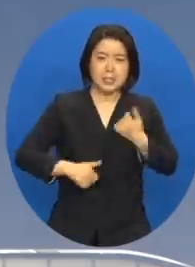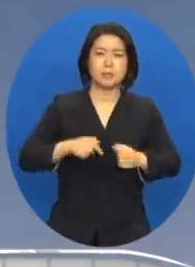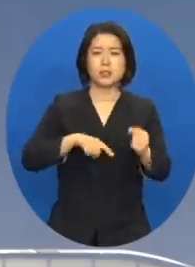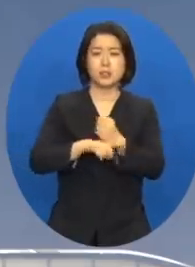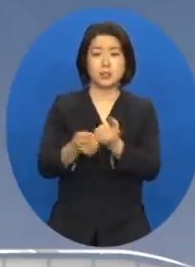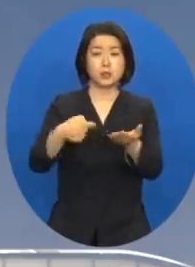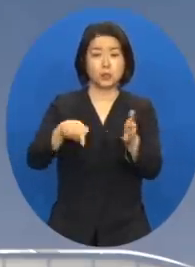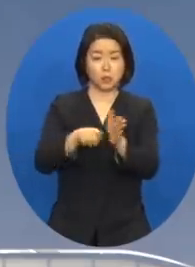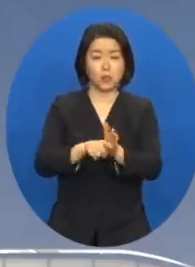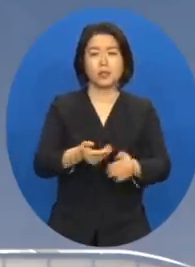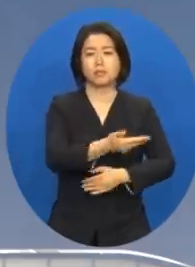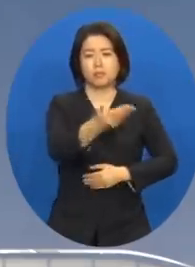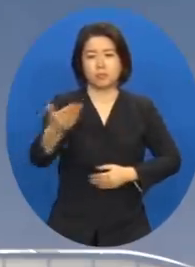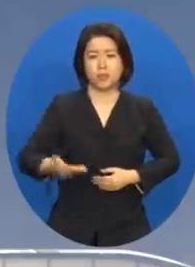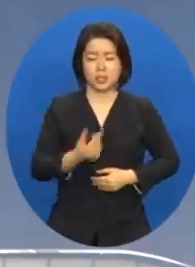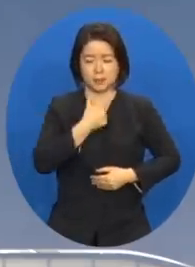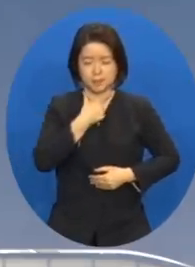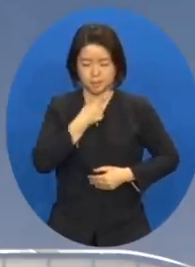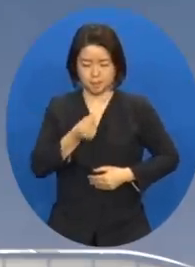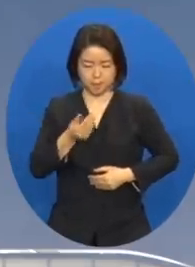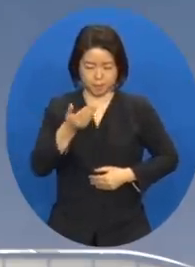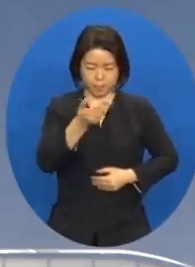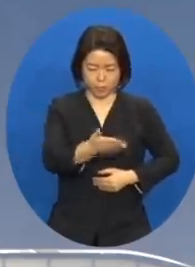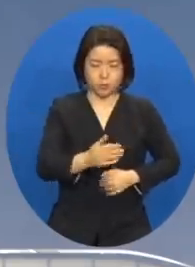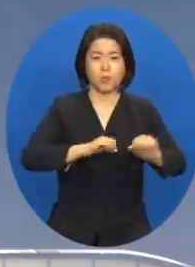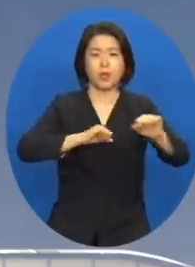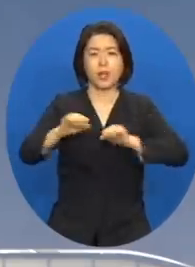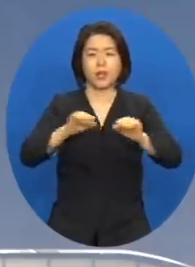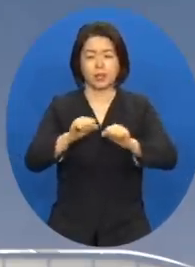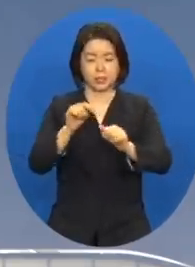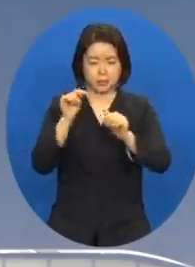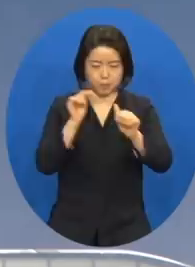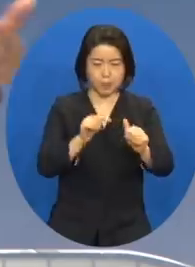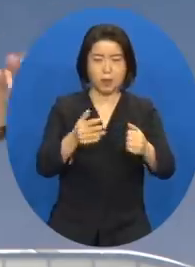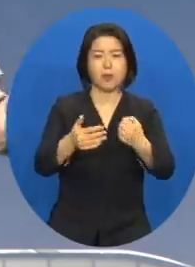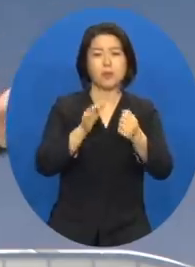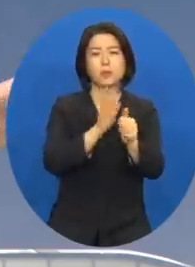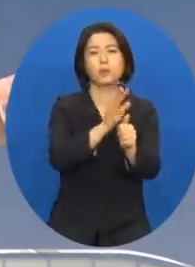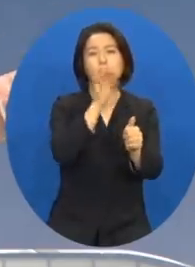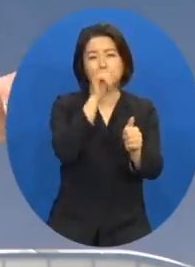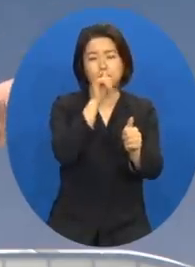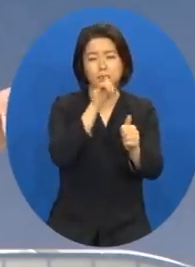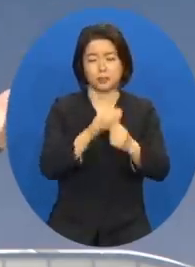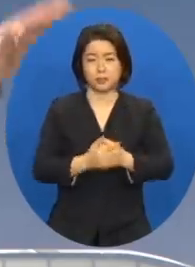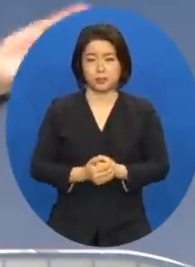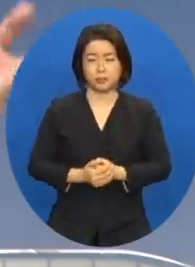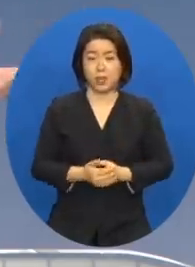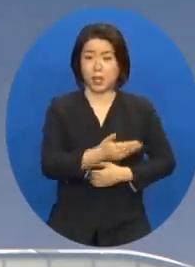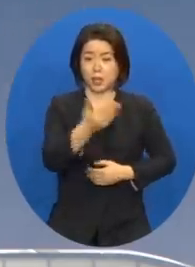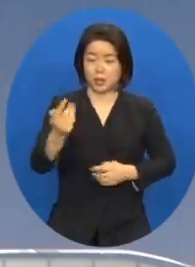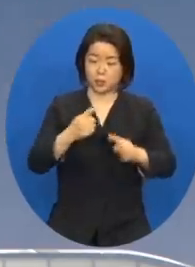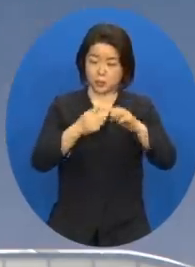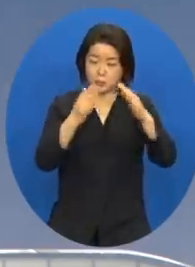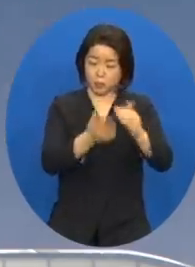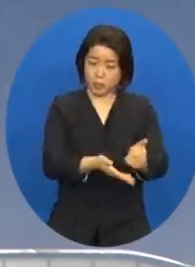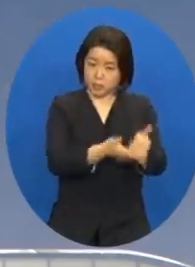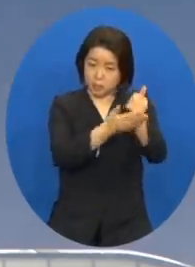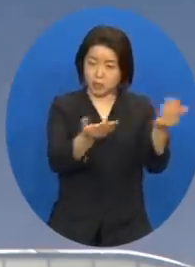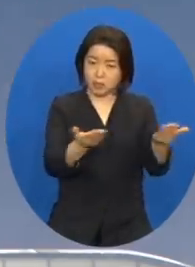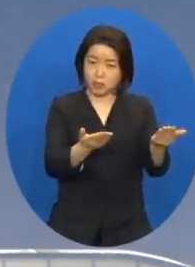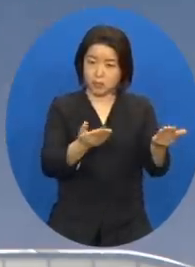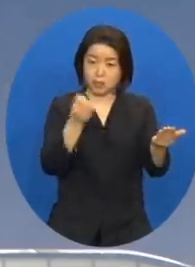위하여 너희에게 소원을 두고 행하게 하시나니. 그러니 여러분이 교회를 섬기는 일이 그냥 되는 일이